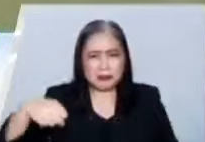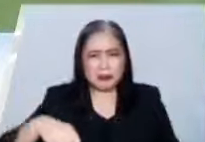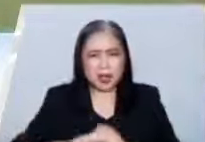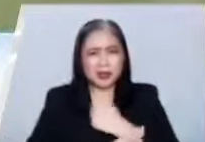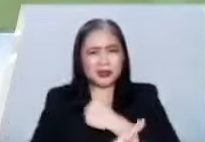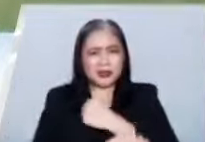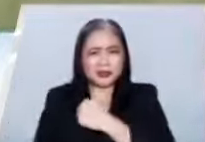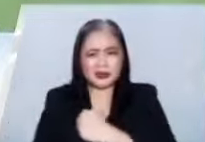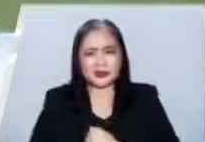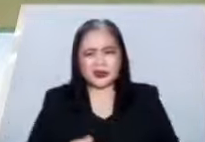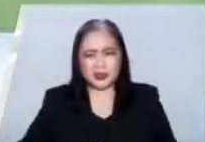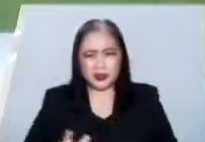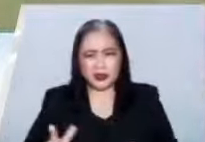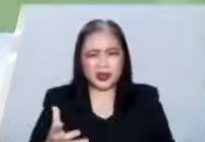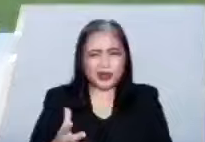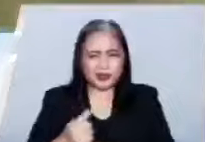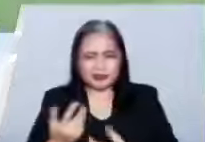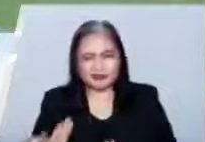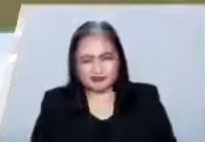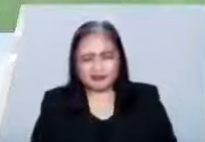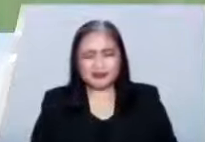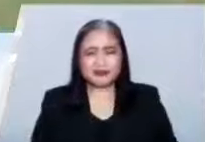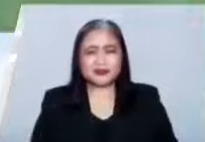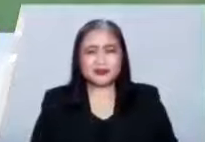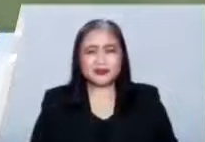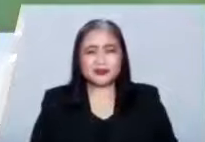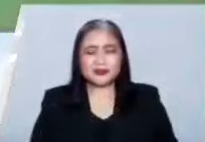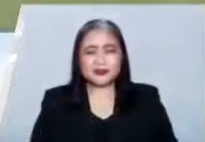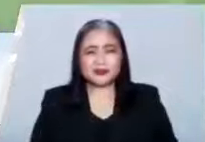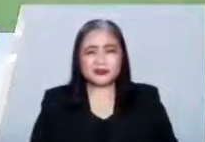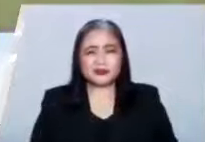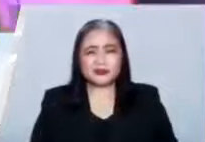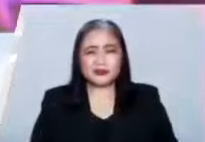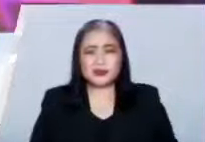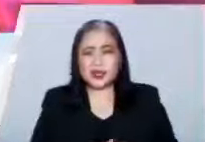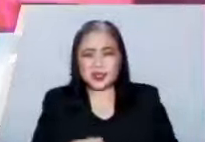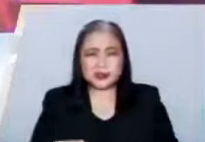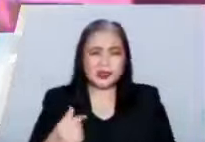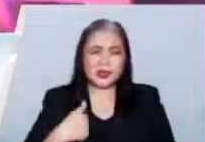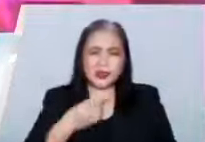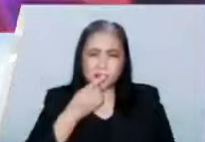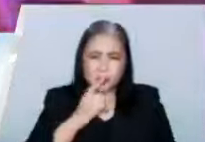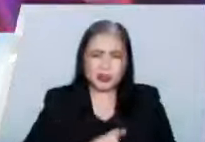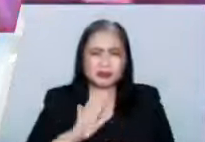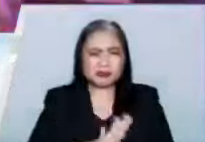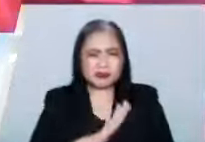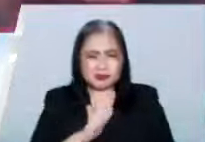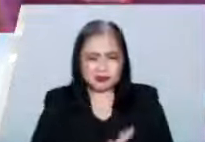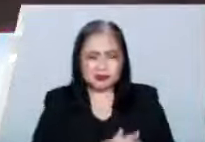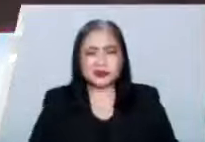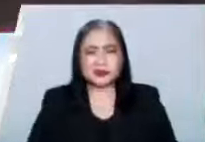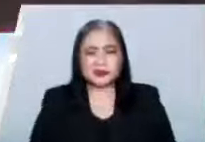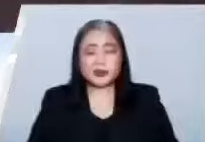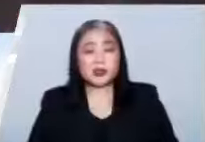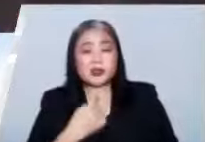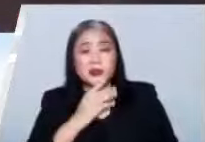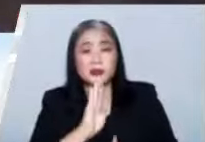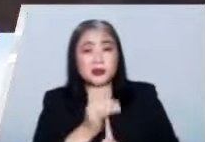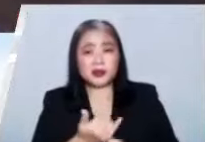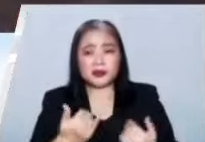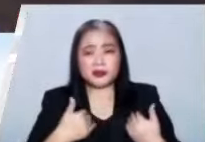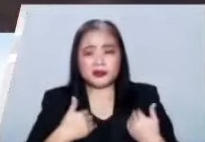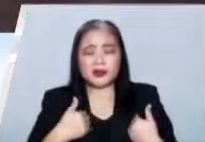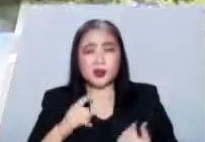nadampot koa itong papel kong G ayon sa Barangay bahay ang